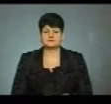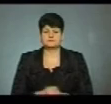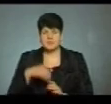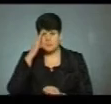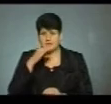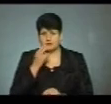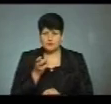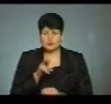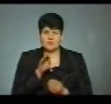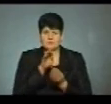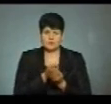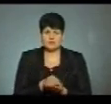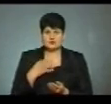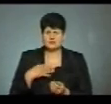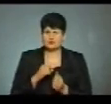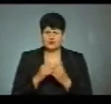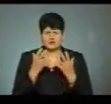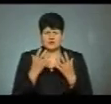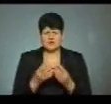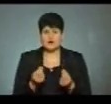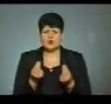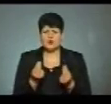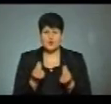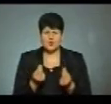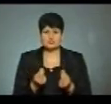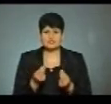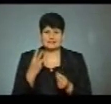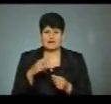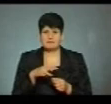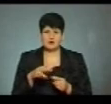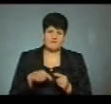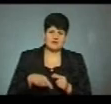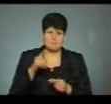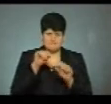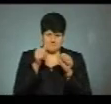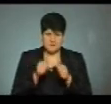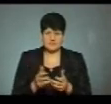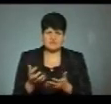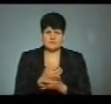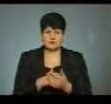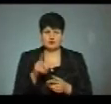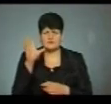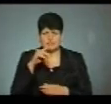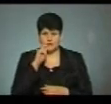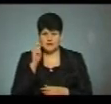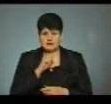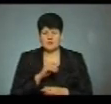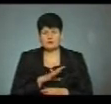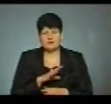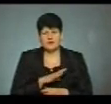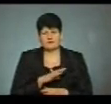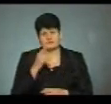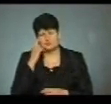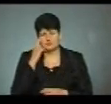Батько приходить на могилу сина майже щодня. Гроші на триметровий пам'ятник герої збирали люди зі всієї України. Каже, іноді йому здається,